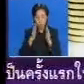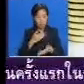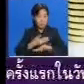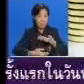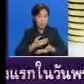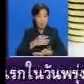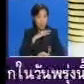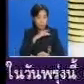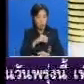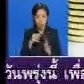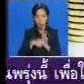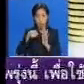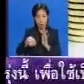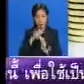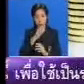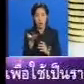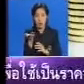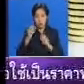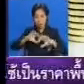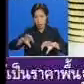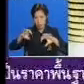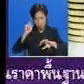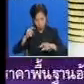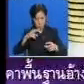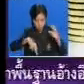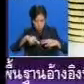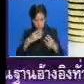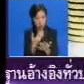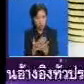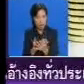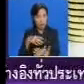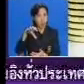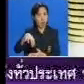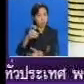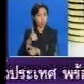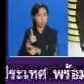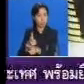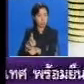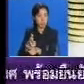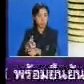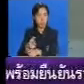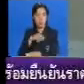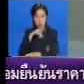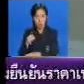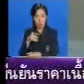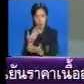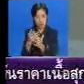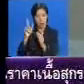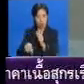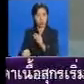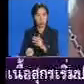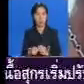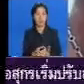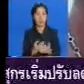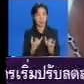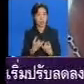วัดนครราชสีมาครับมีการเรียกร้องครับให้รัฐบาลนั้นเร่งควบคุมราคาสุกรหน้าฟาร์มให้ถูกลงกว่านี้ครับเจ้าของเขียงหมูชำแหละนะฮะตามตล